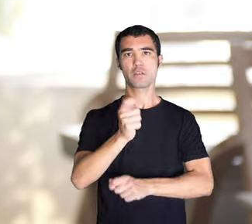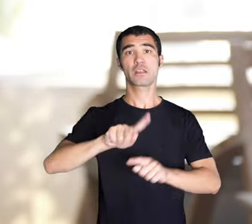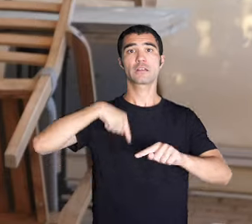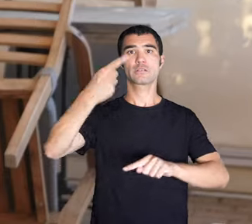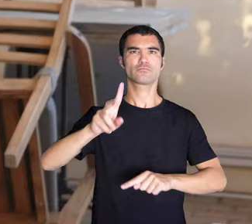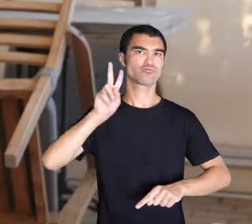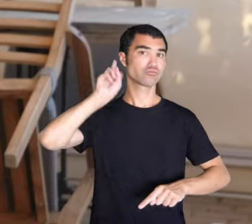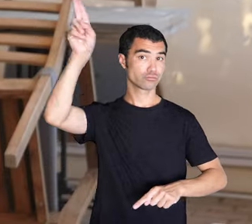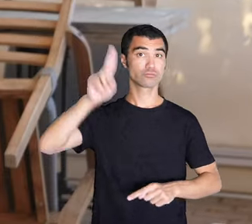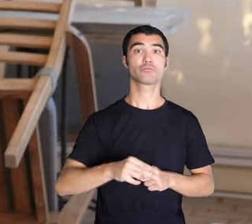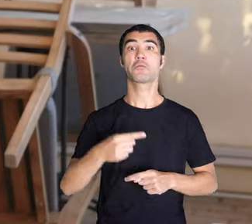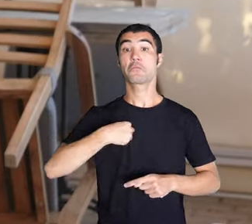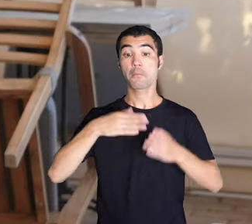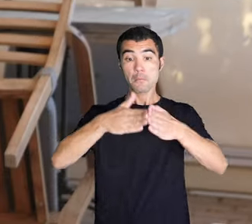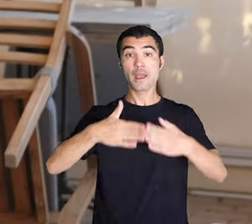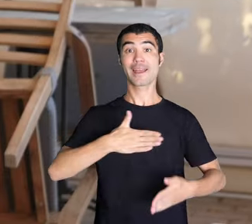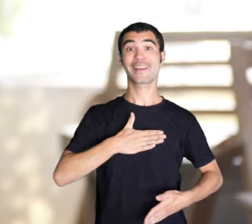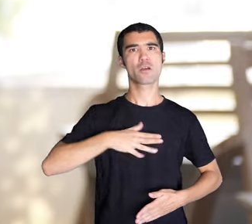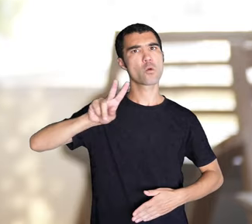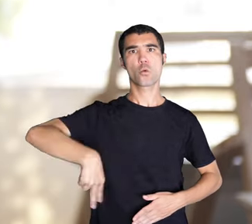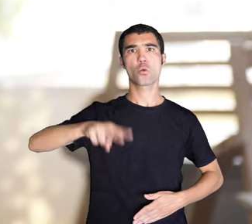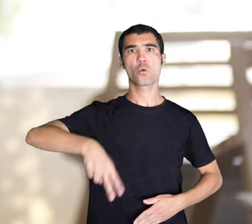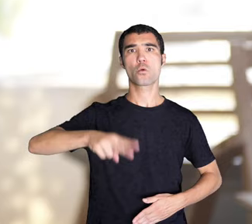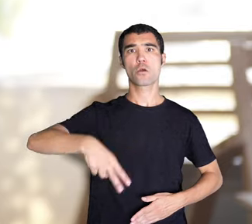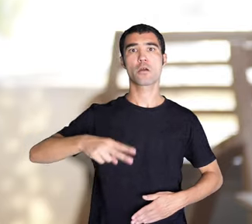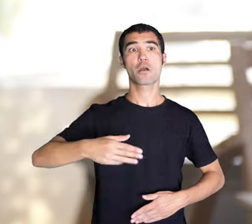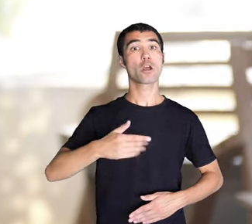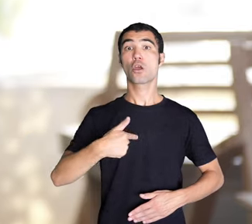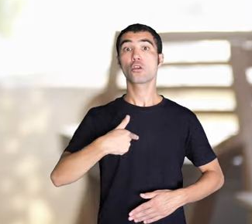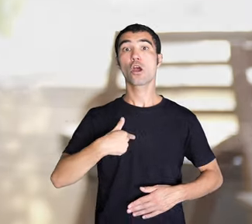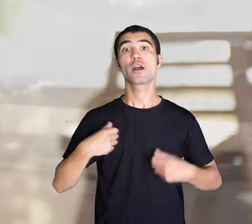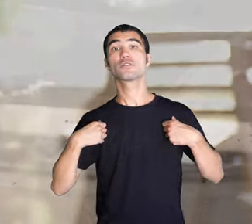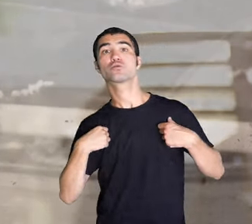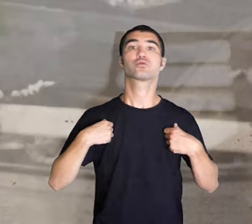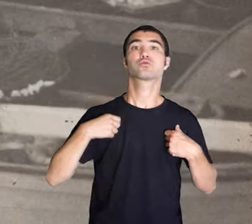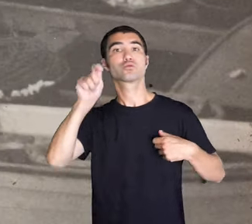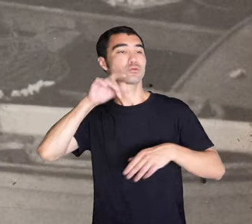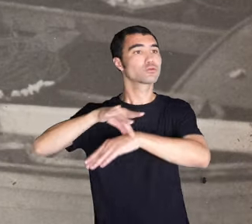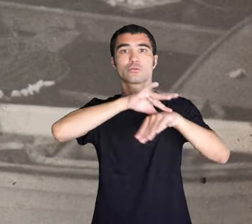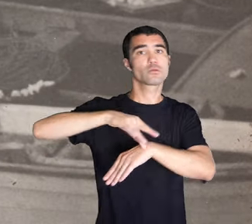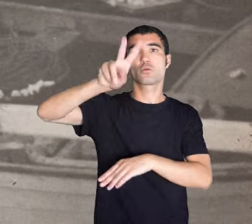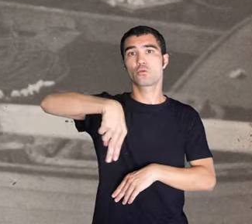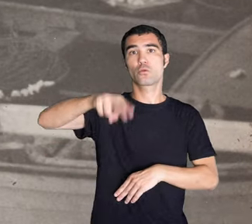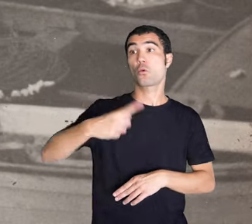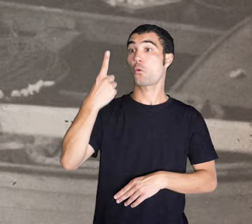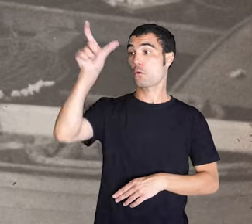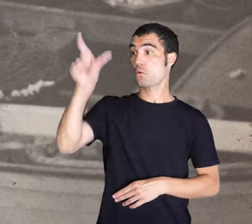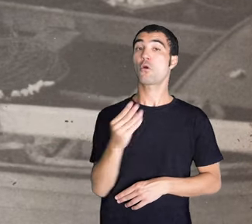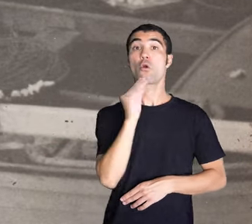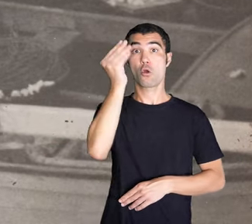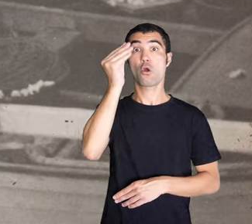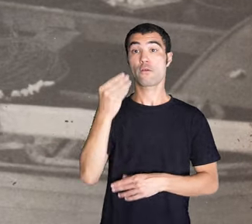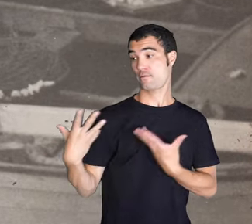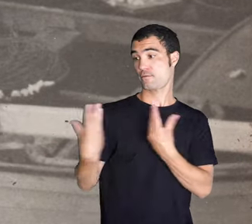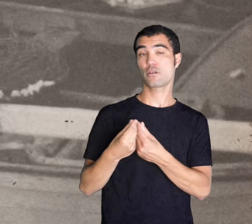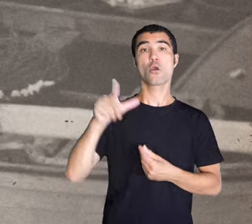jubilar. Mai vaig tenir una barca en propietat, mai. No em vaig fer mai excursions. Hi havia un jove que pescava amb nosaltres, li deien